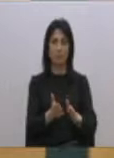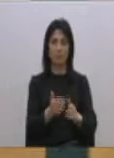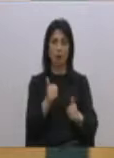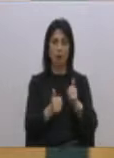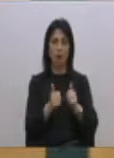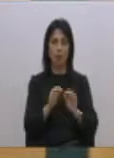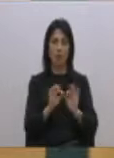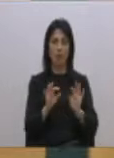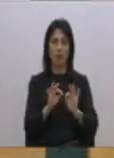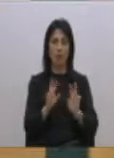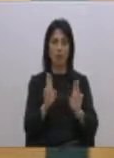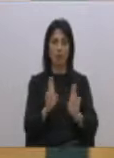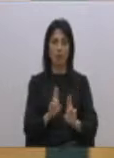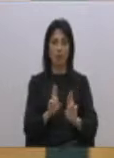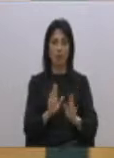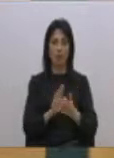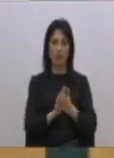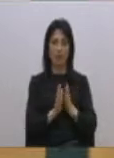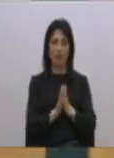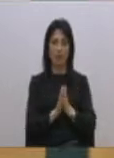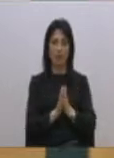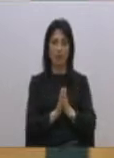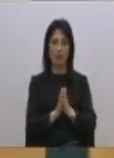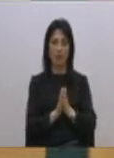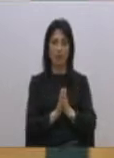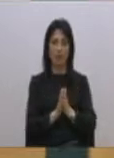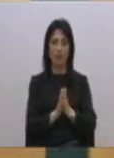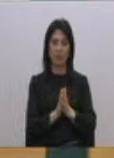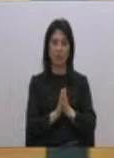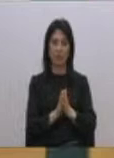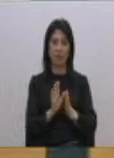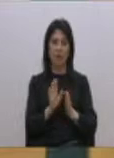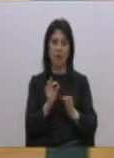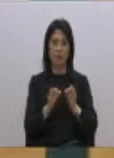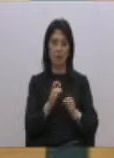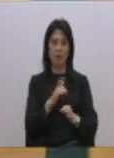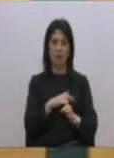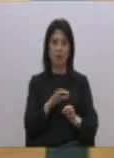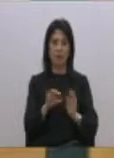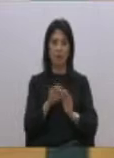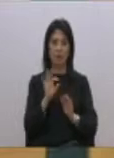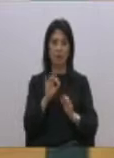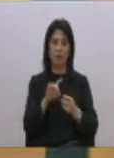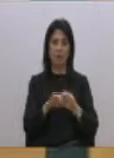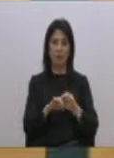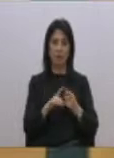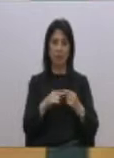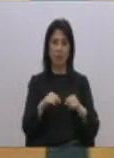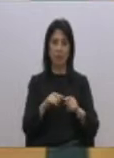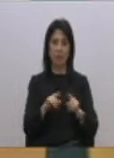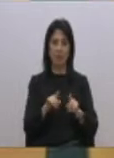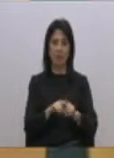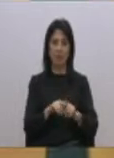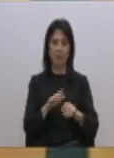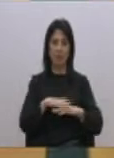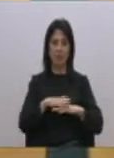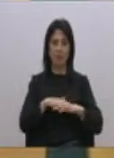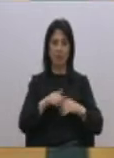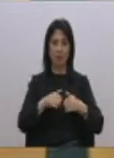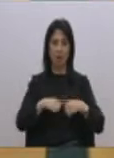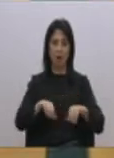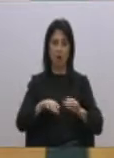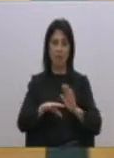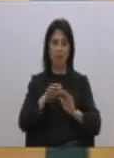კონკურსის გამოცხადების წესზე და ვადებზე, არამოსამართლე წევრთა არჩევასთან დაკავშირებით საბჭოში, ასევე სადისციპლინო კოლეგიის